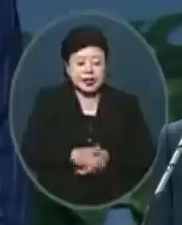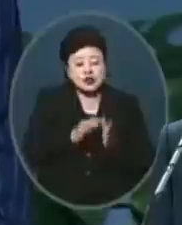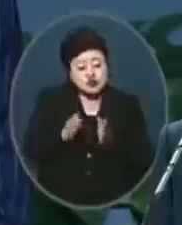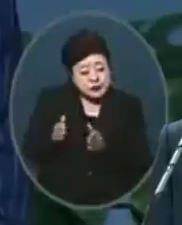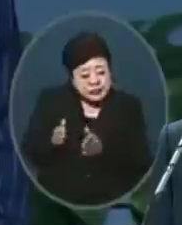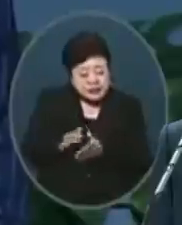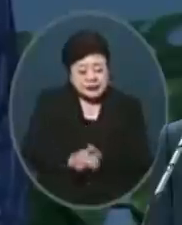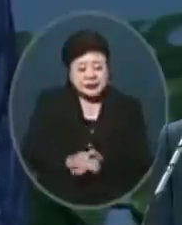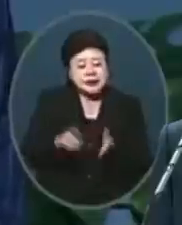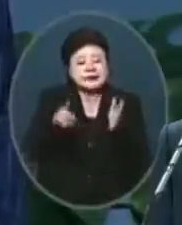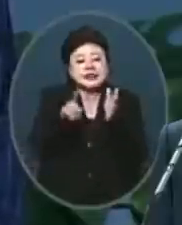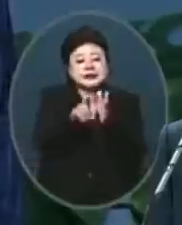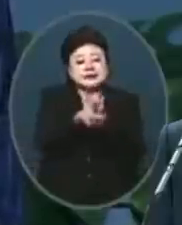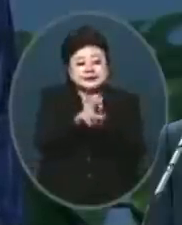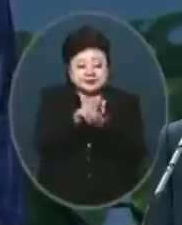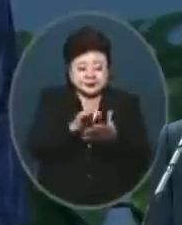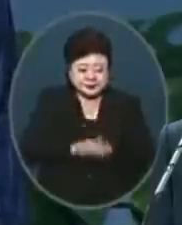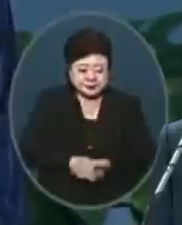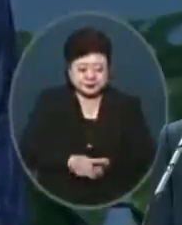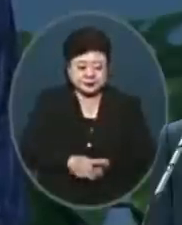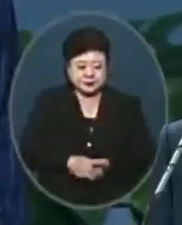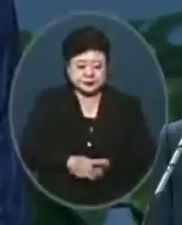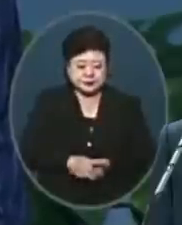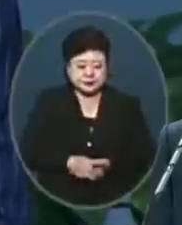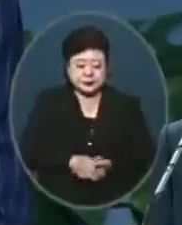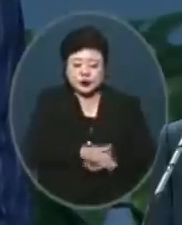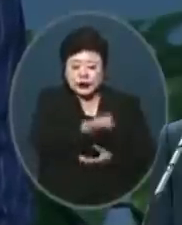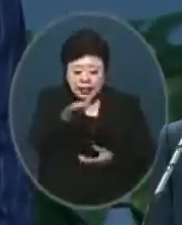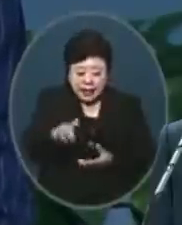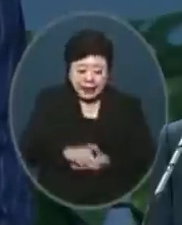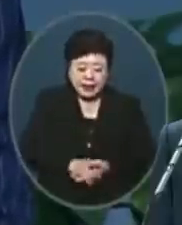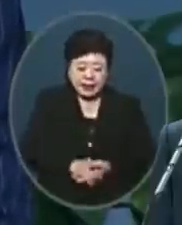준비는 믿음인 것입니다. 우리가